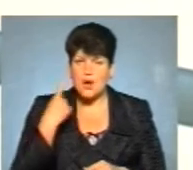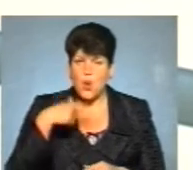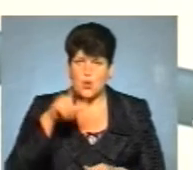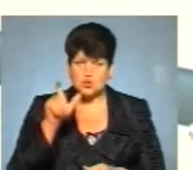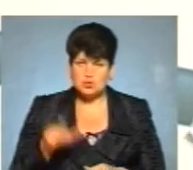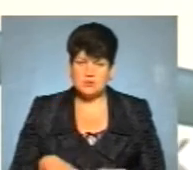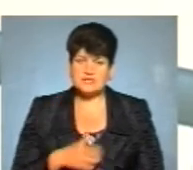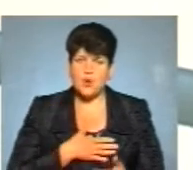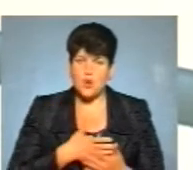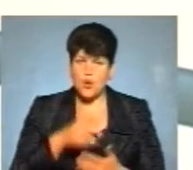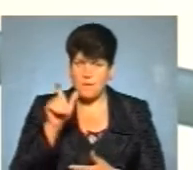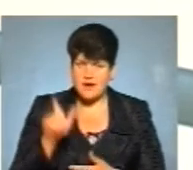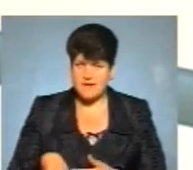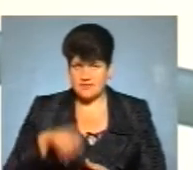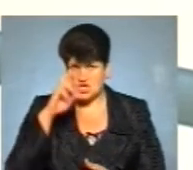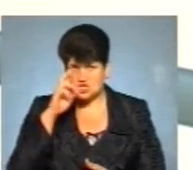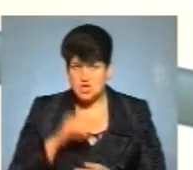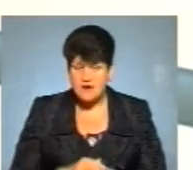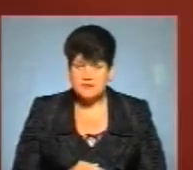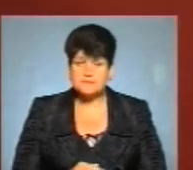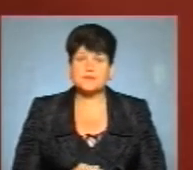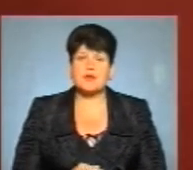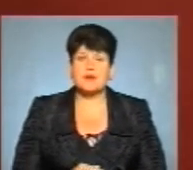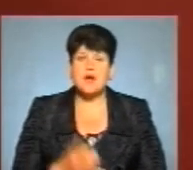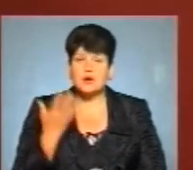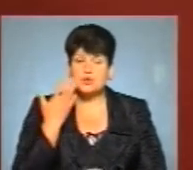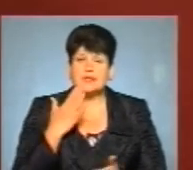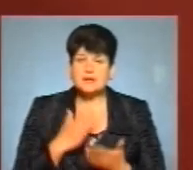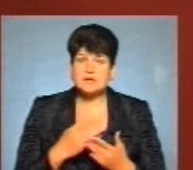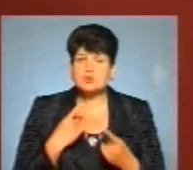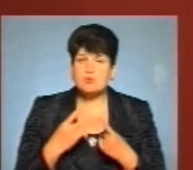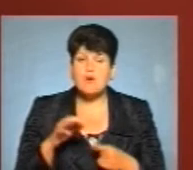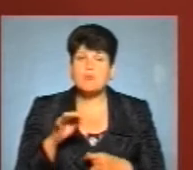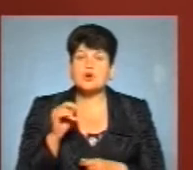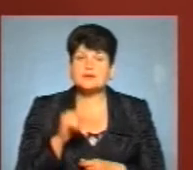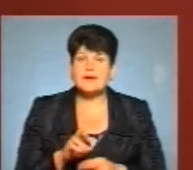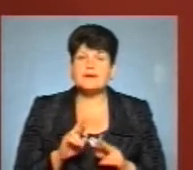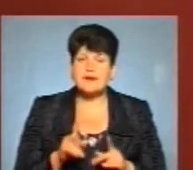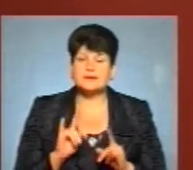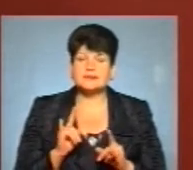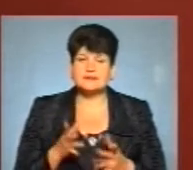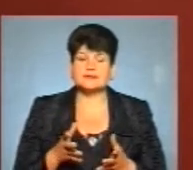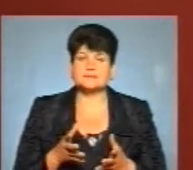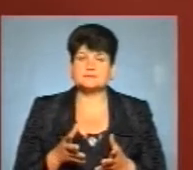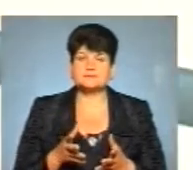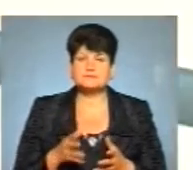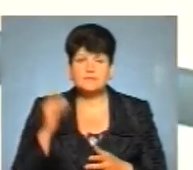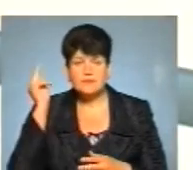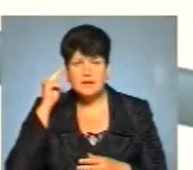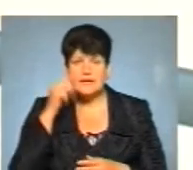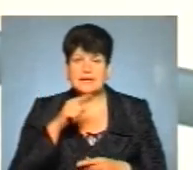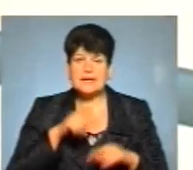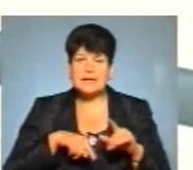як громадян держави. Коли йдеться про те, як дитина опановує мову, так, рідну мову, перш за